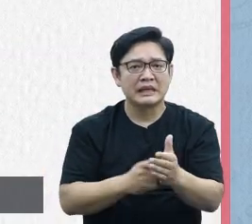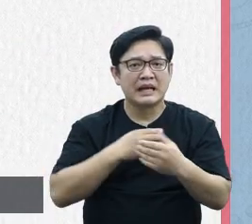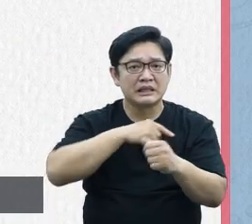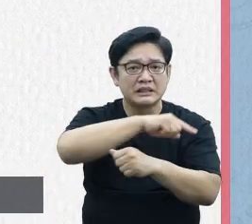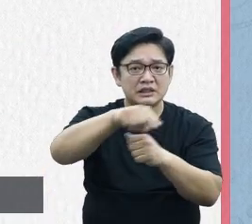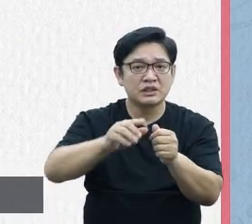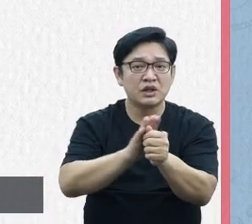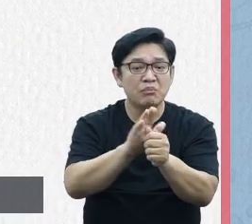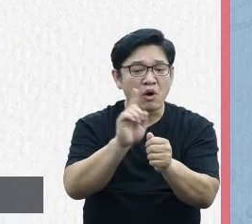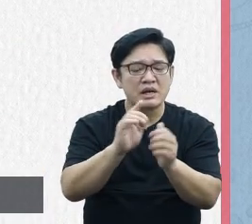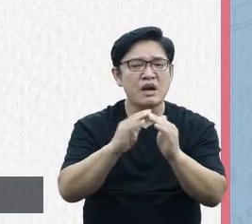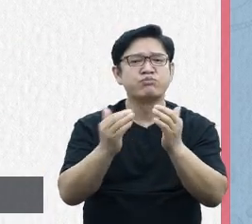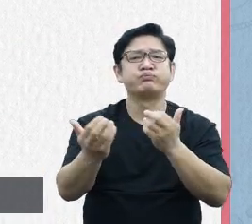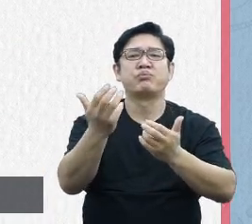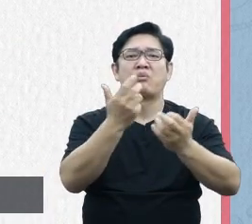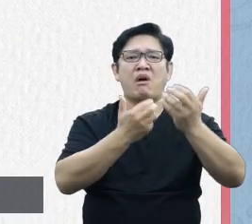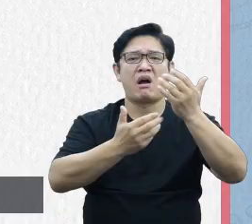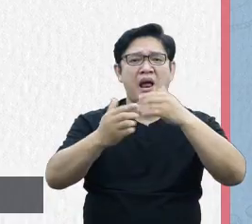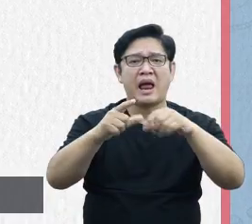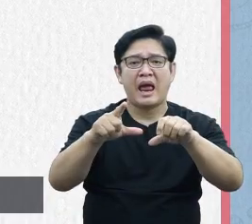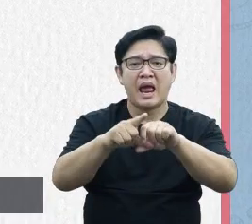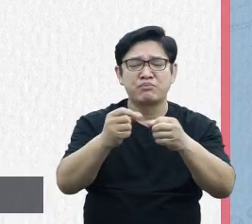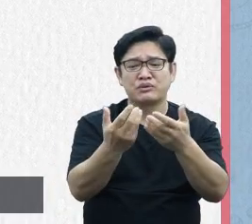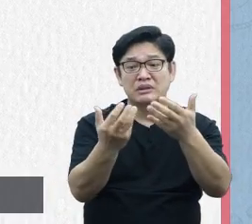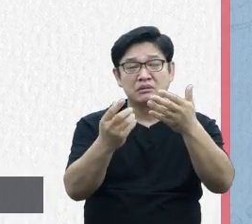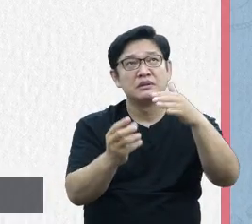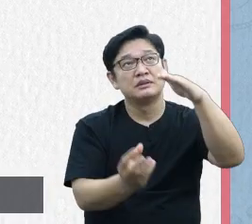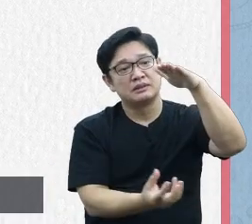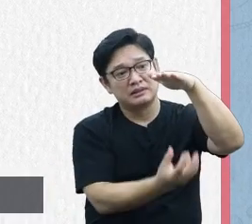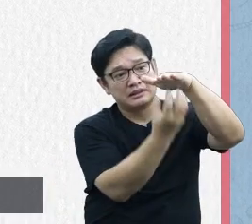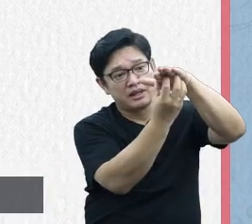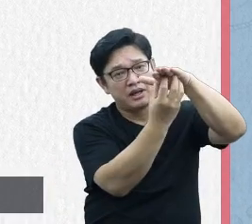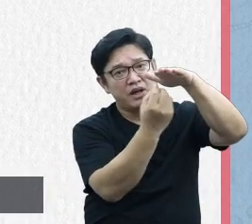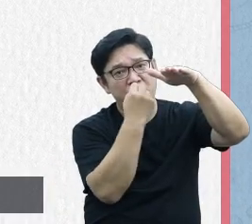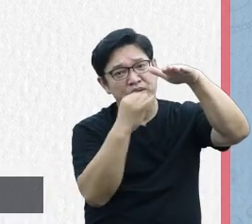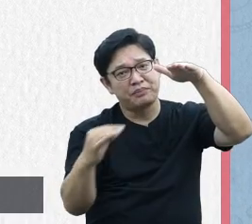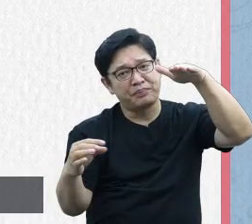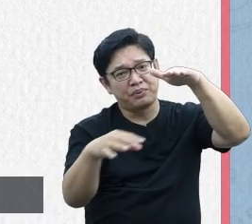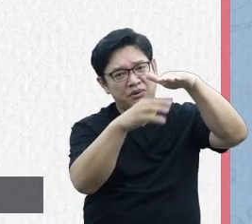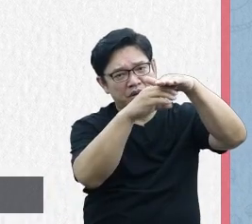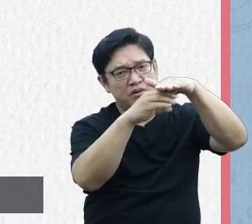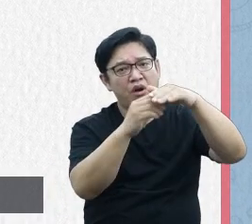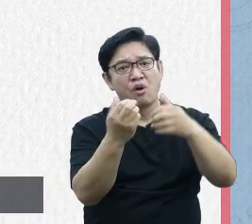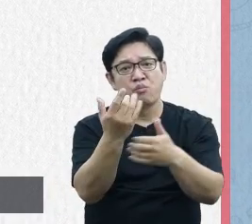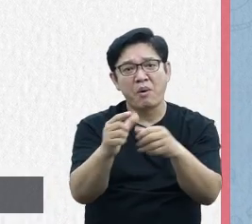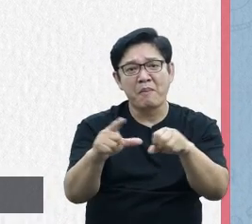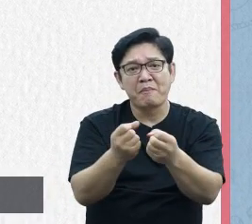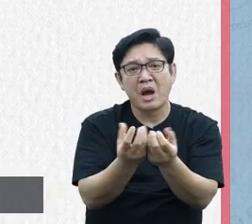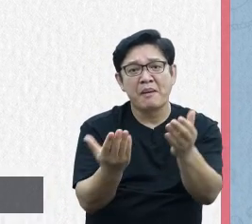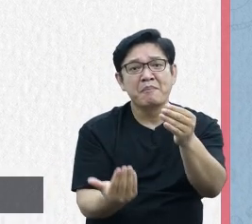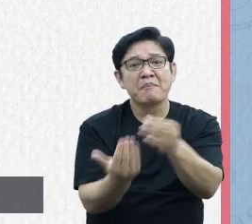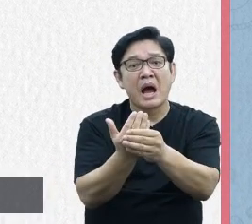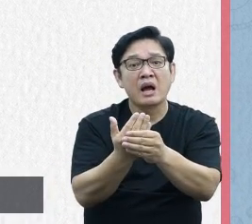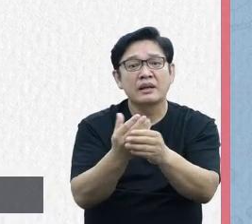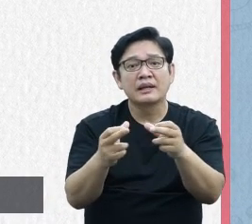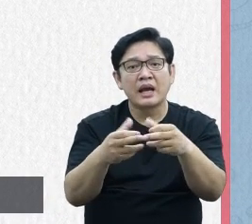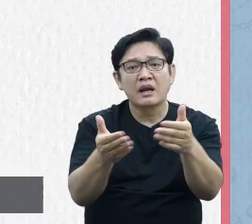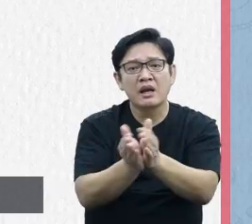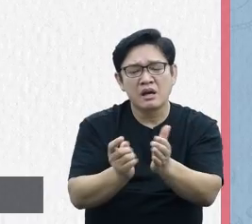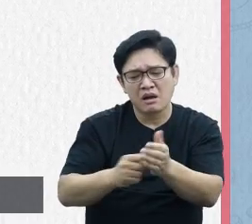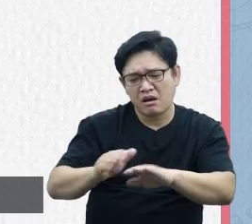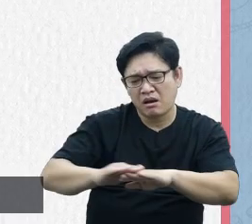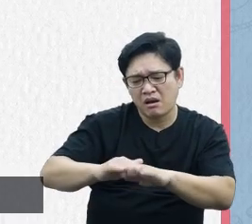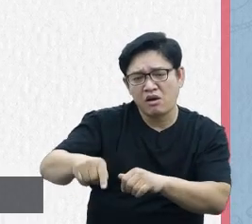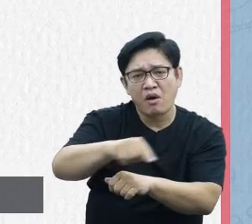응급 안전 안심 서비스는 집에 화재, 가스 감지 센서 등을 설치하여 화재, 가스 사고 등이 발생했을